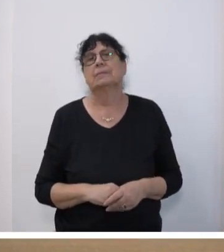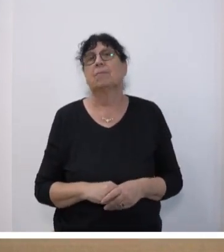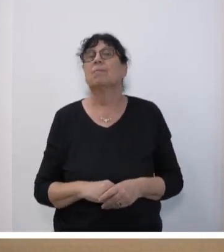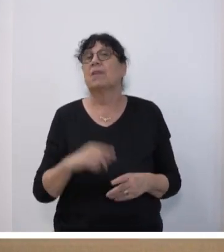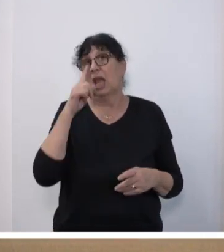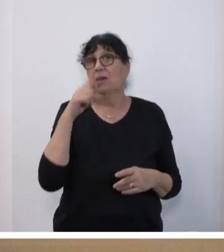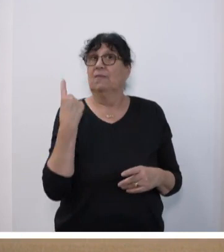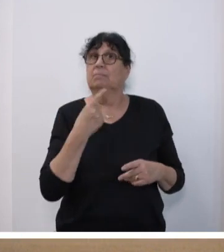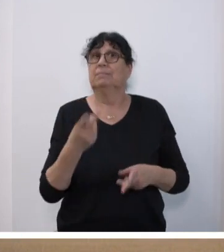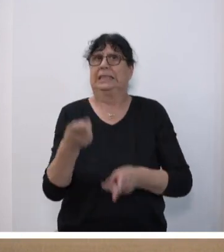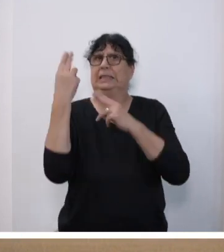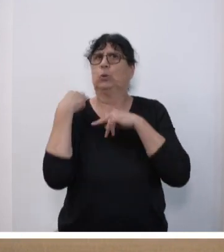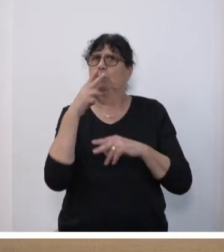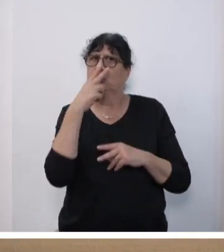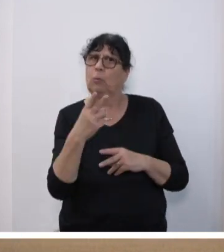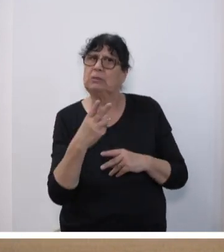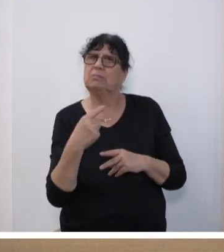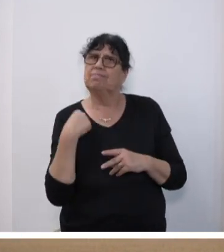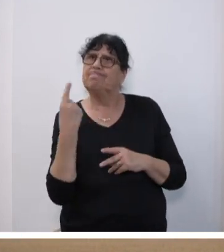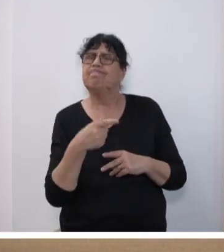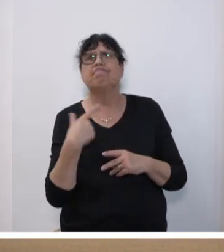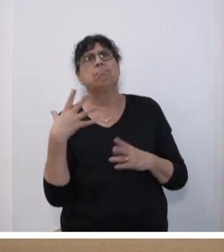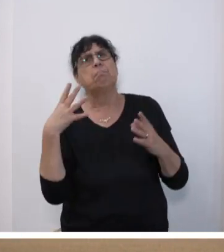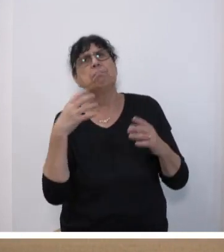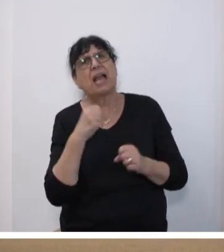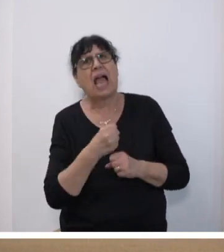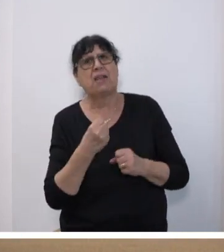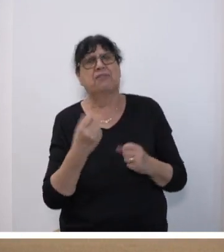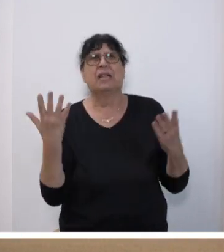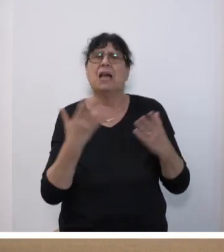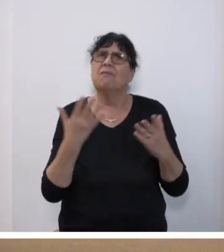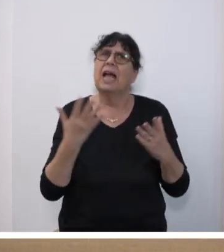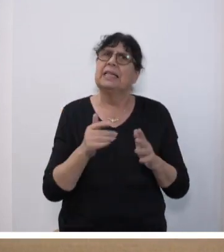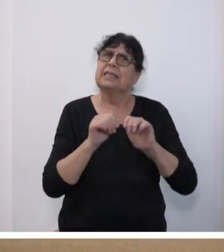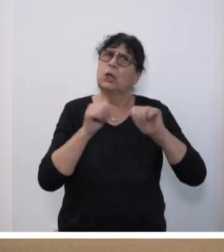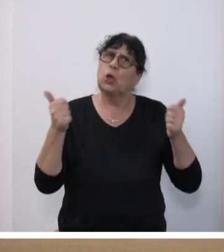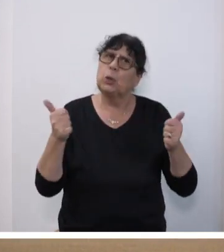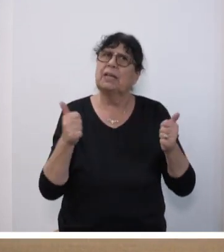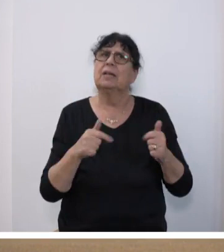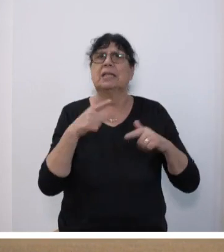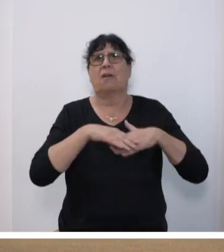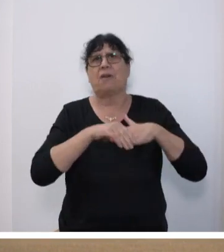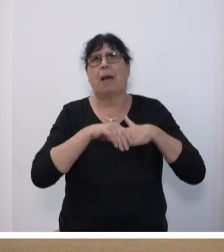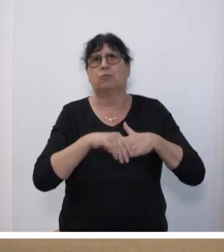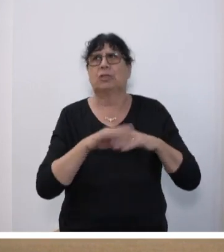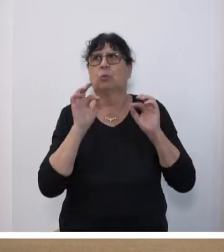Und wenn wir zurückschauen, dann begreifen wir erst, welch glückliche Fügung die Verabschiedung für Deutschland war.